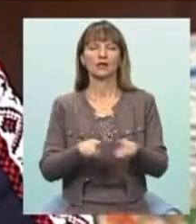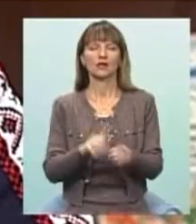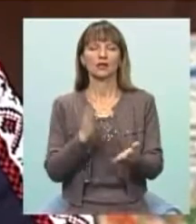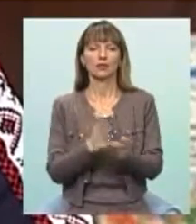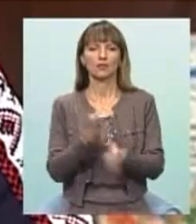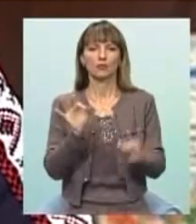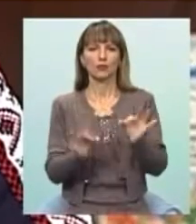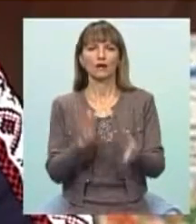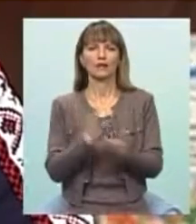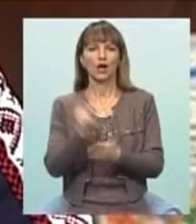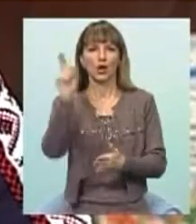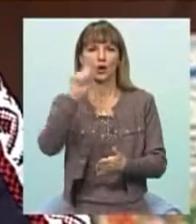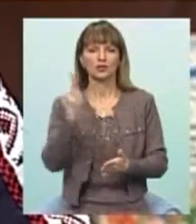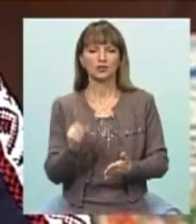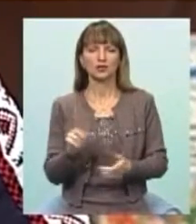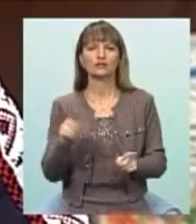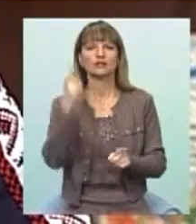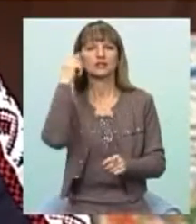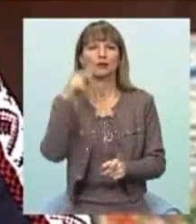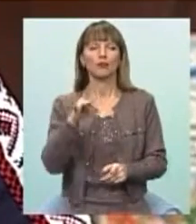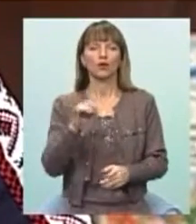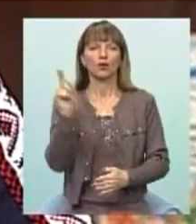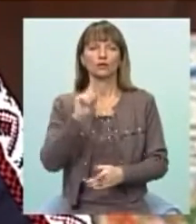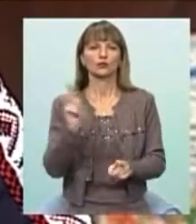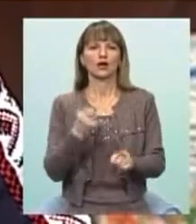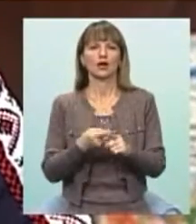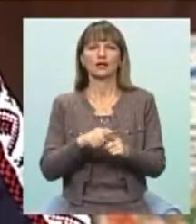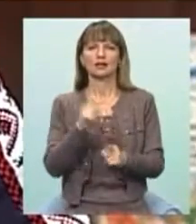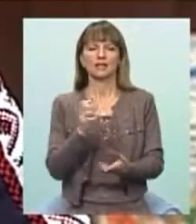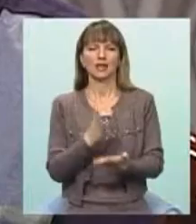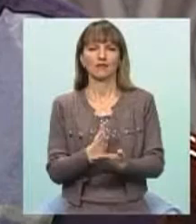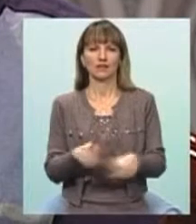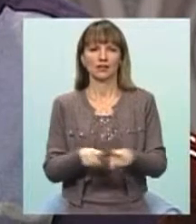таким природнім є гроза. А що ти знаєш про грозу? Що це взагалі за явище таке?